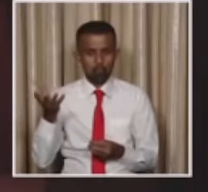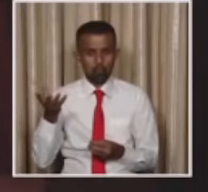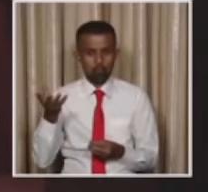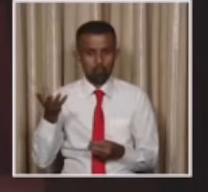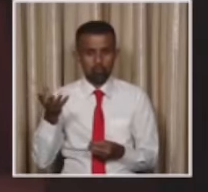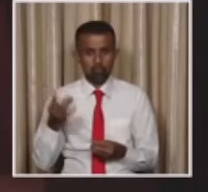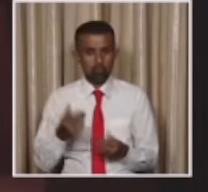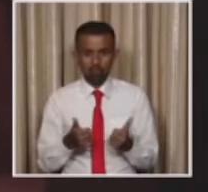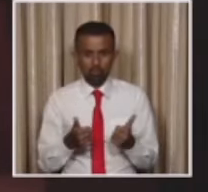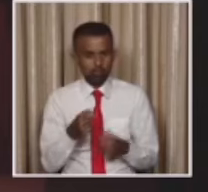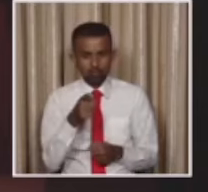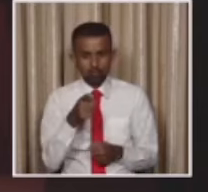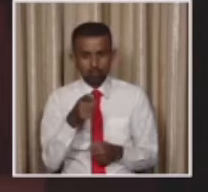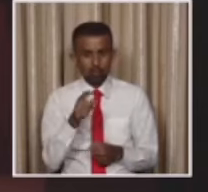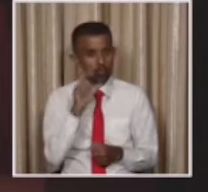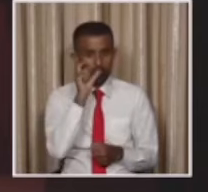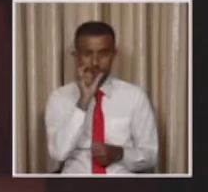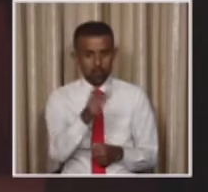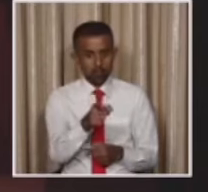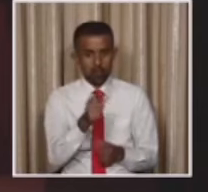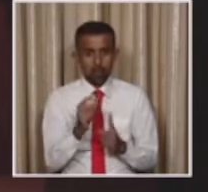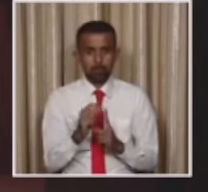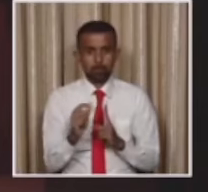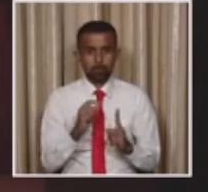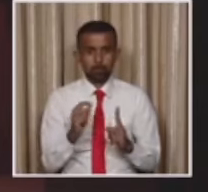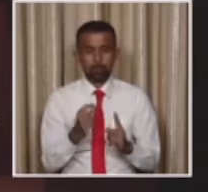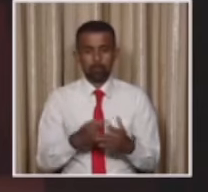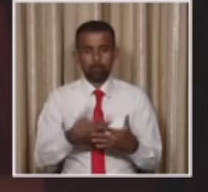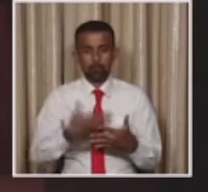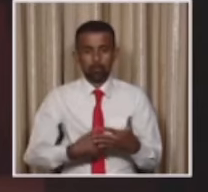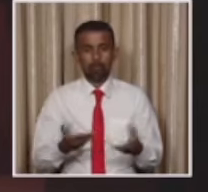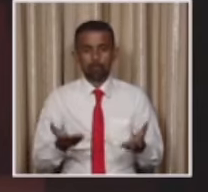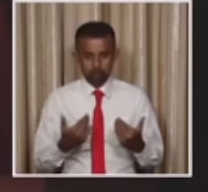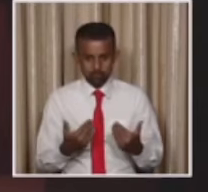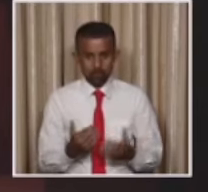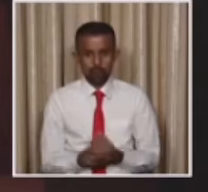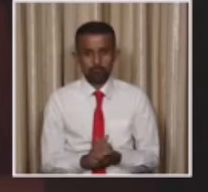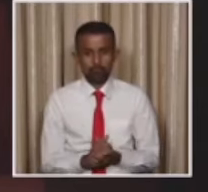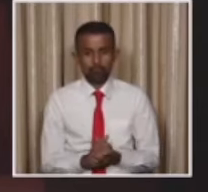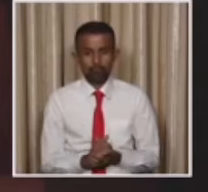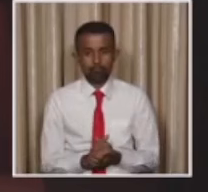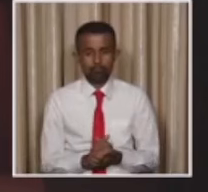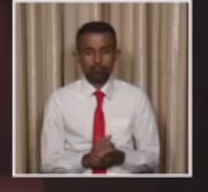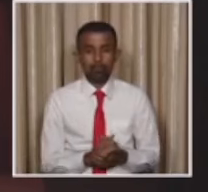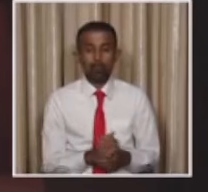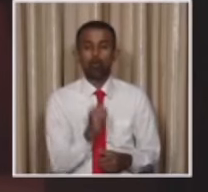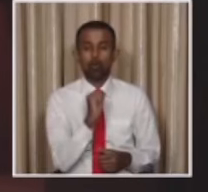තුළ සාධාරණද? මේක ඔබතුමා හොයලා බලලා පාර්ලිමේන්තුවට වාර්තාවක් ඉදිරිපත් කරන්න. මොන පදනමක්